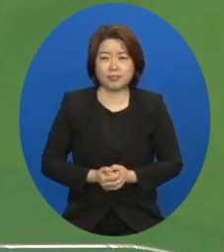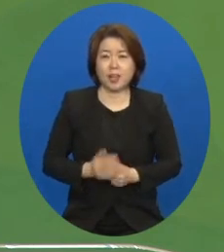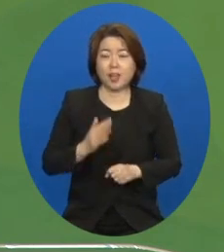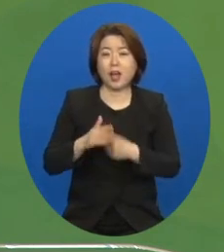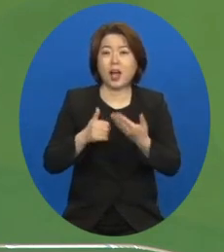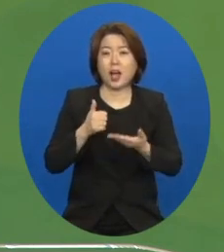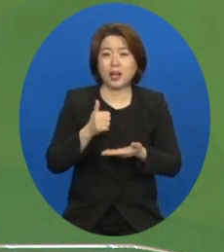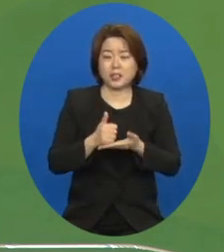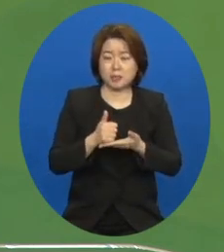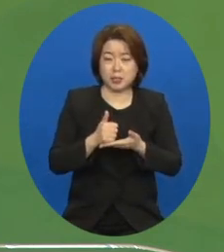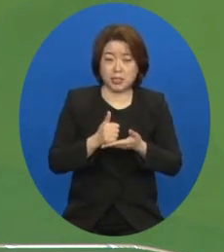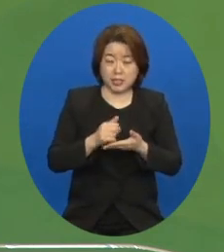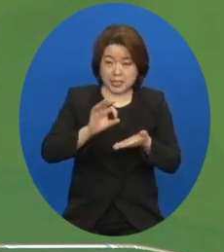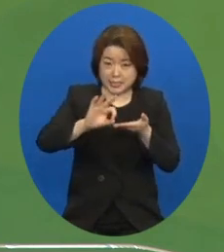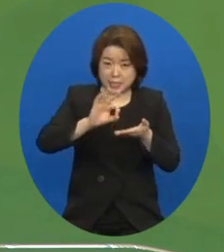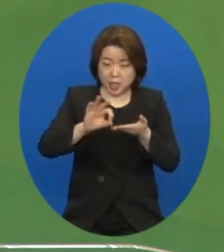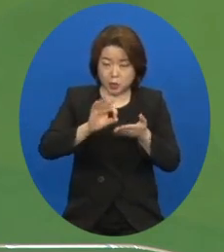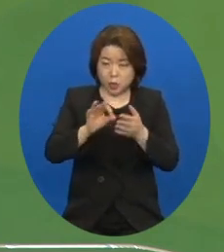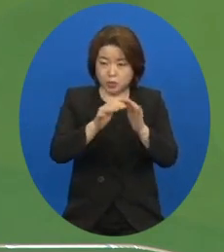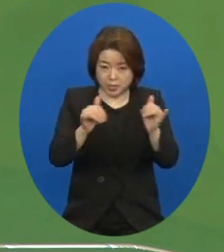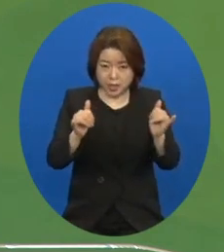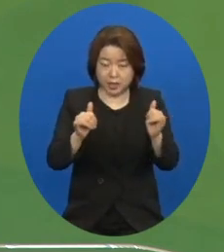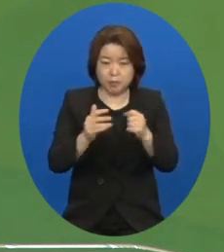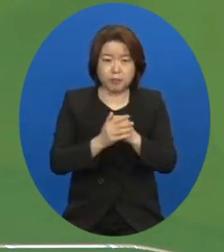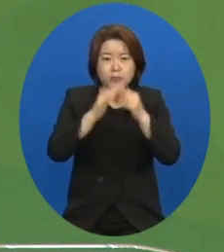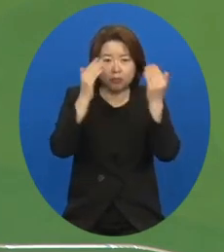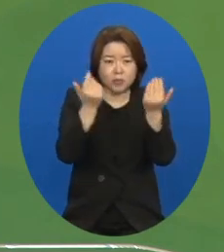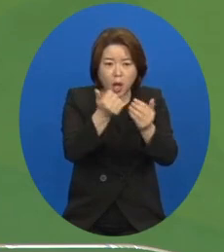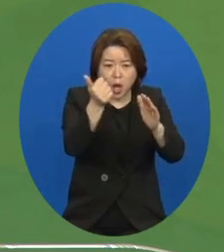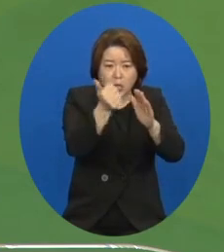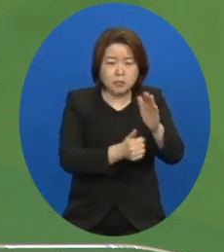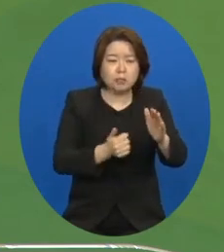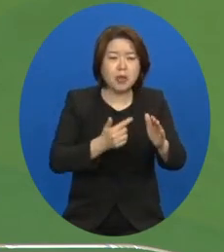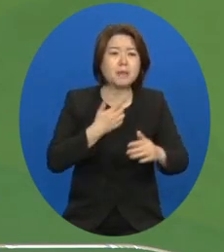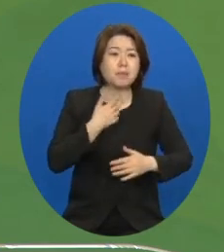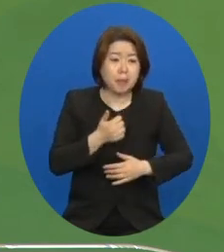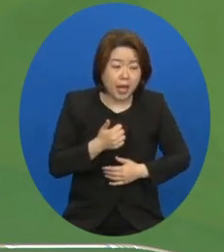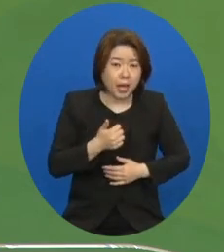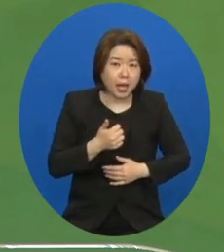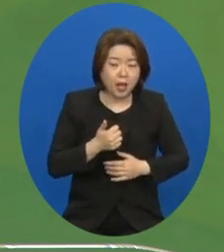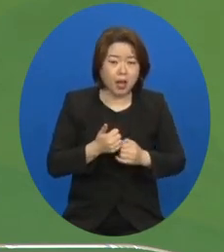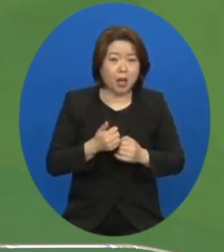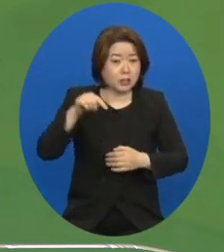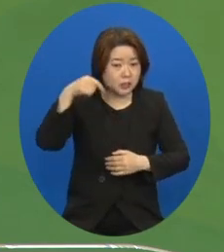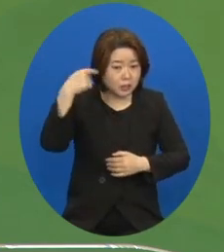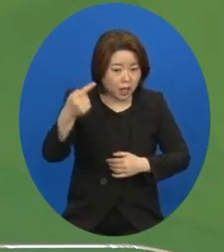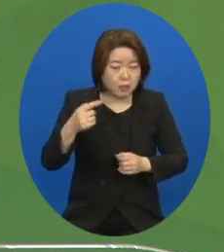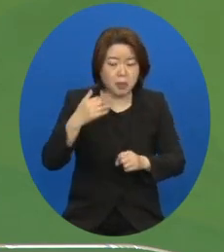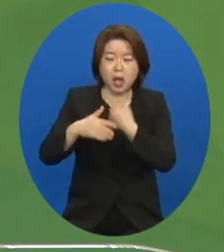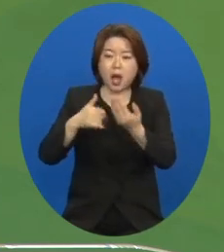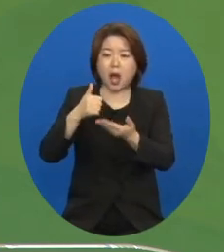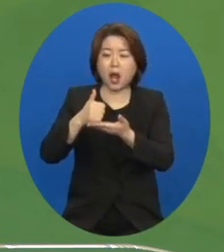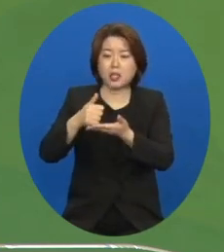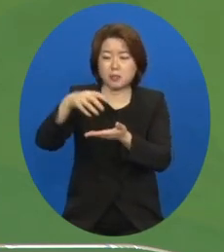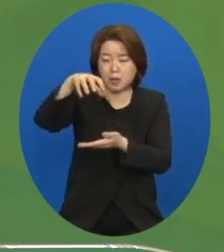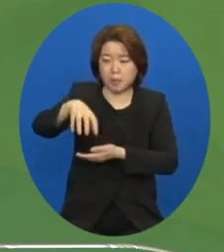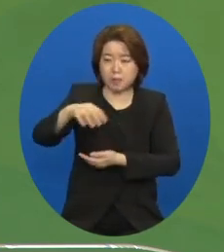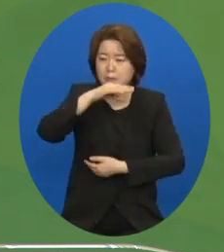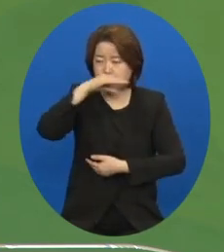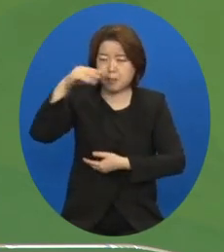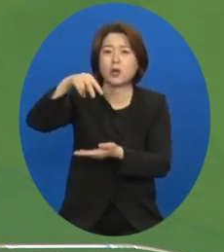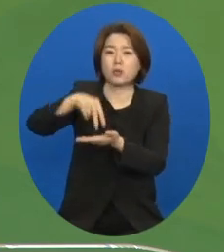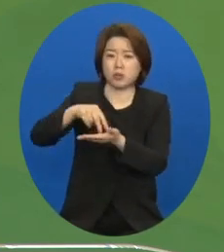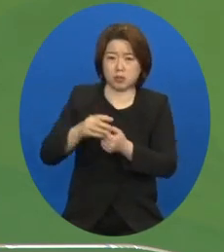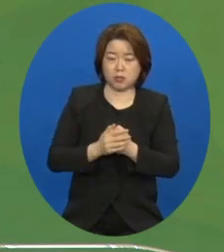하나님이 쓰셨던 사람들은 다 실패를 겪고서야 하나님 앞에 바로 섰던 사람들이었어요.